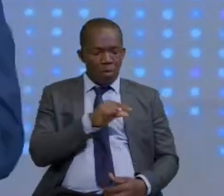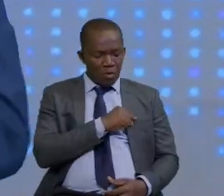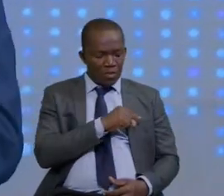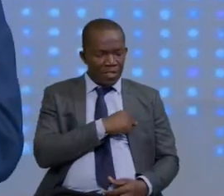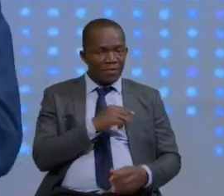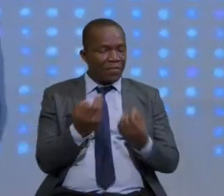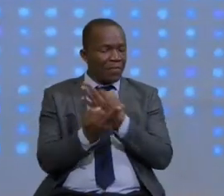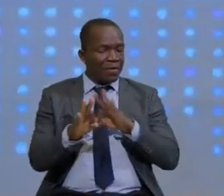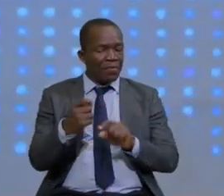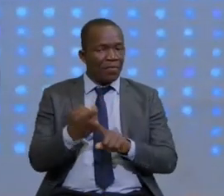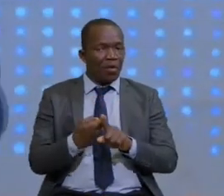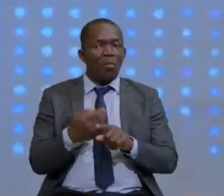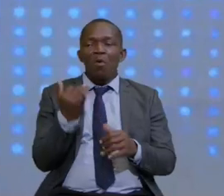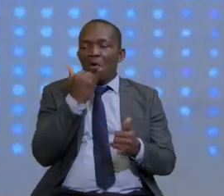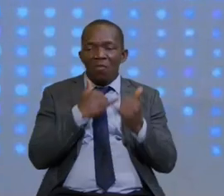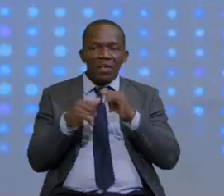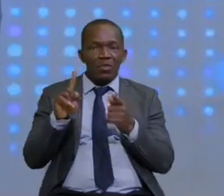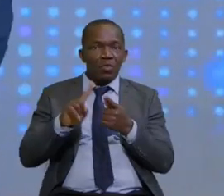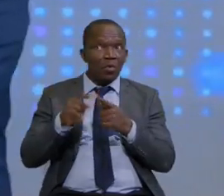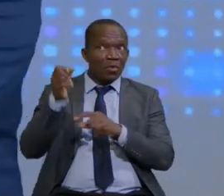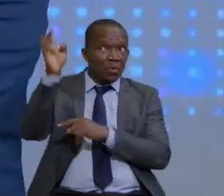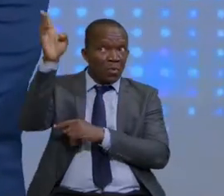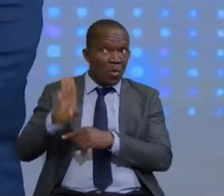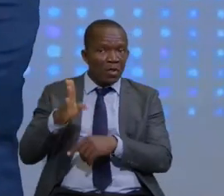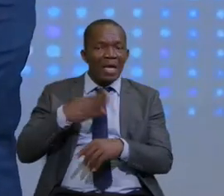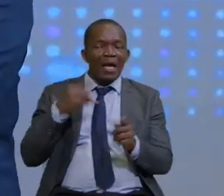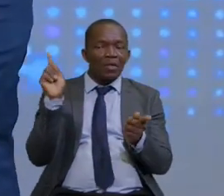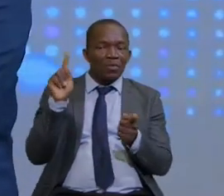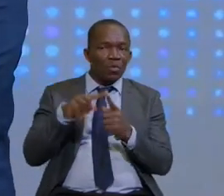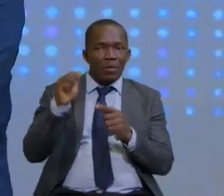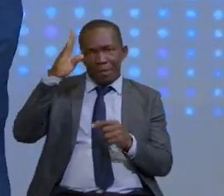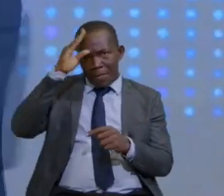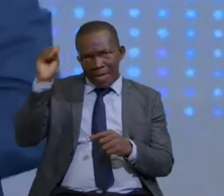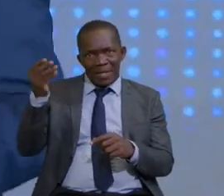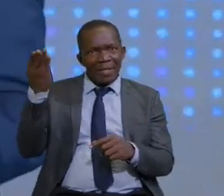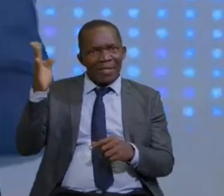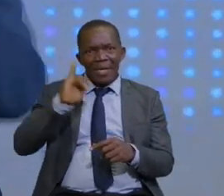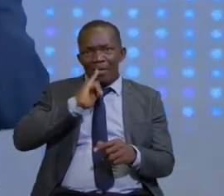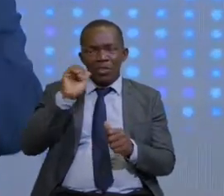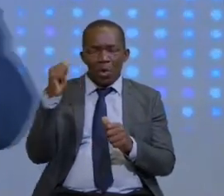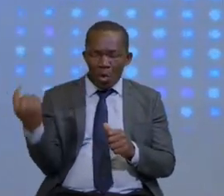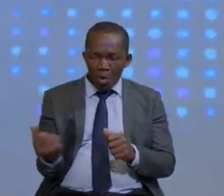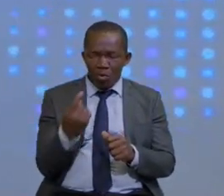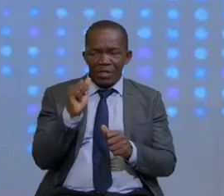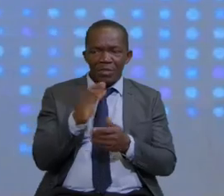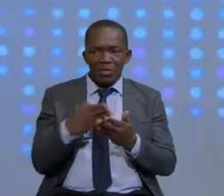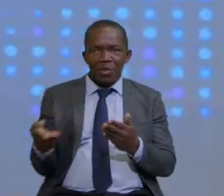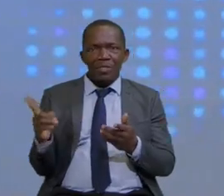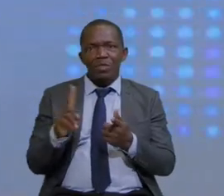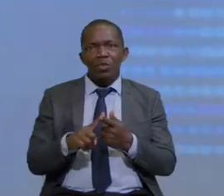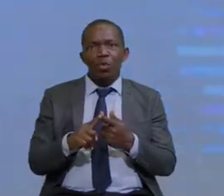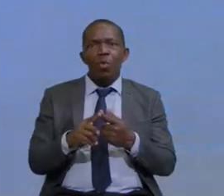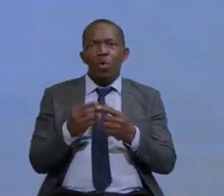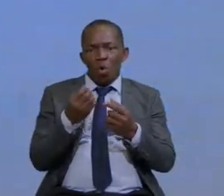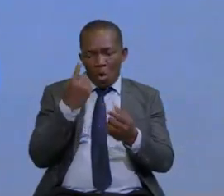y a quelque chose à observer. Chaque fois que tu viens et tu écoutes la parole de Christ, la parole de toute autorité, il